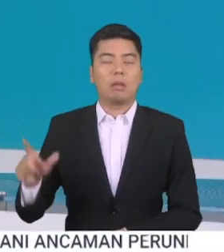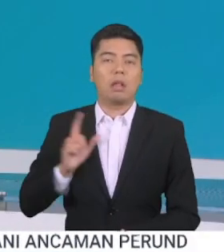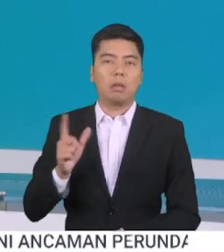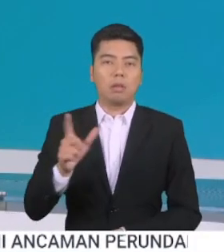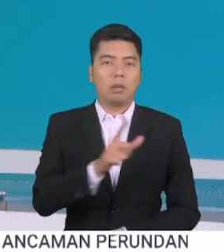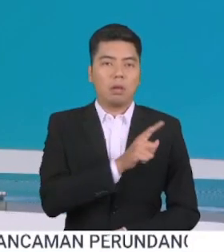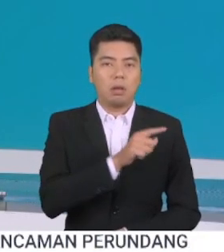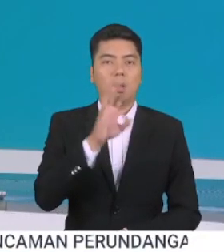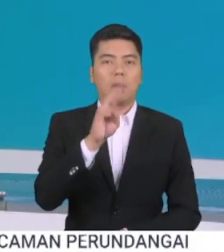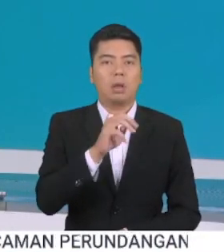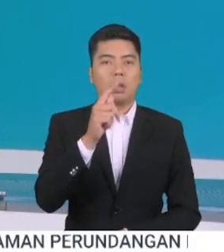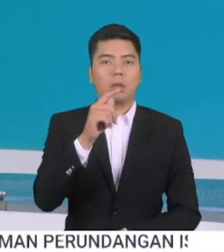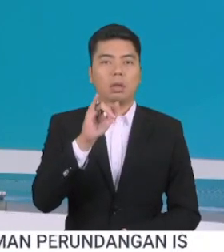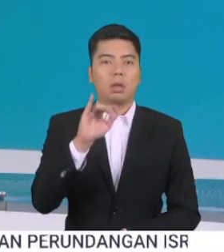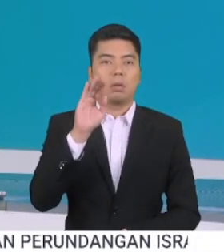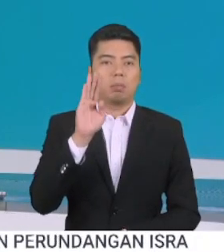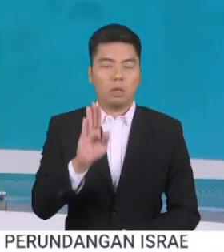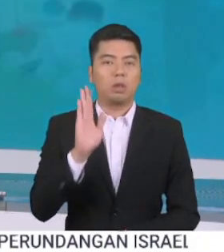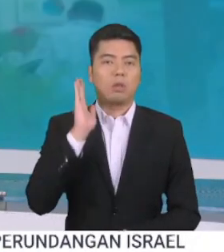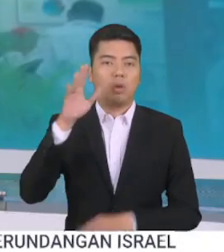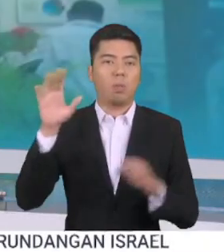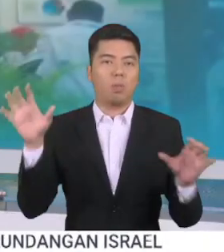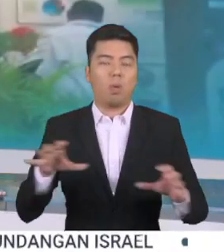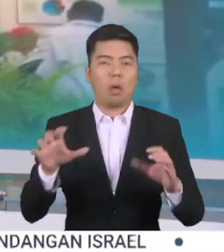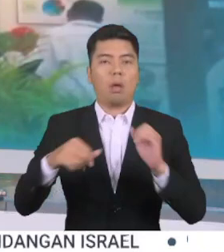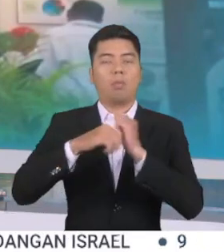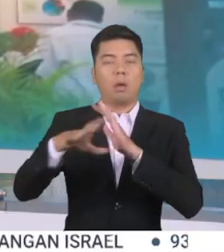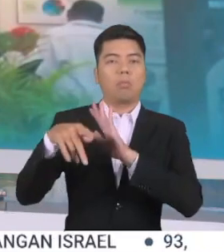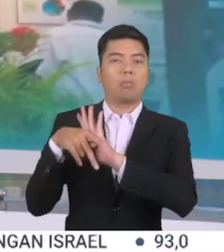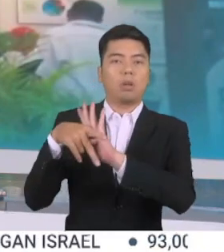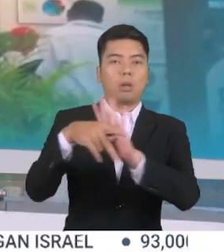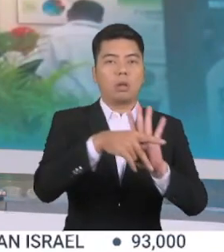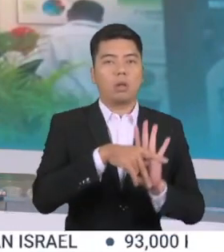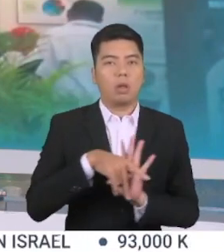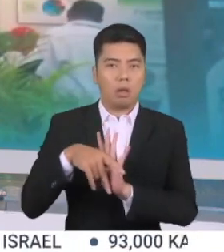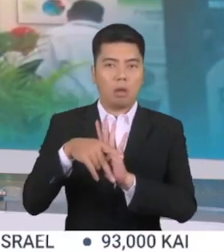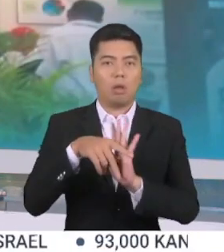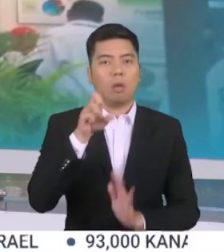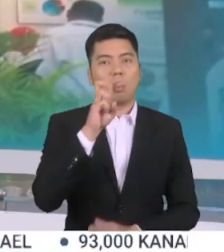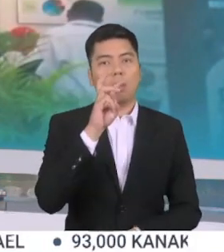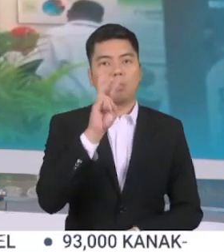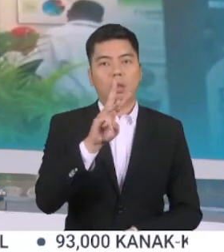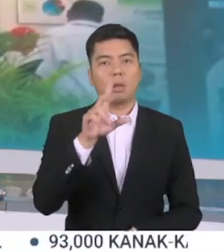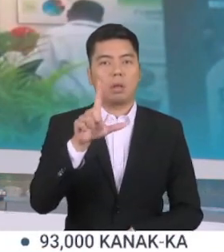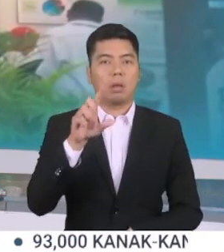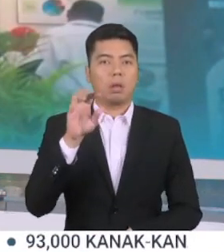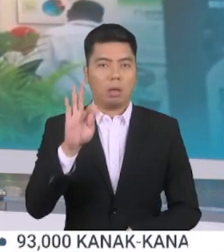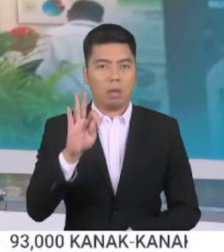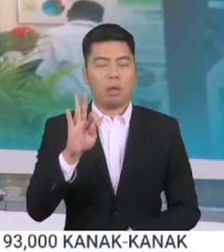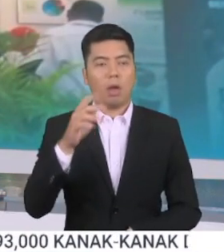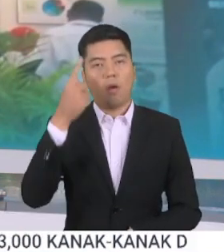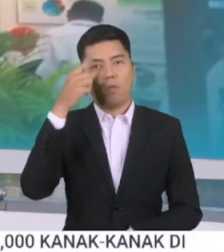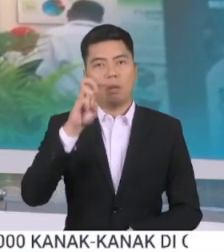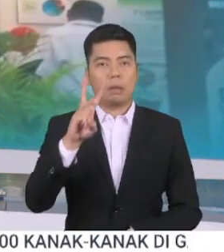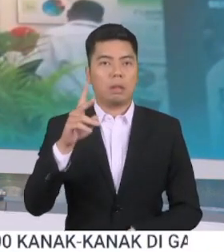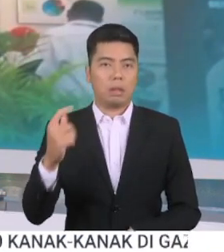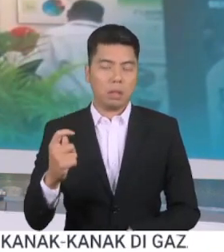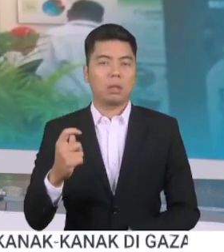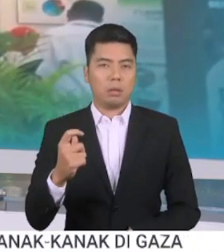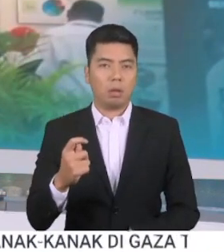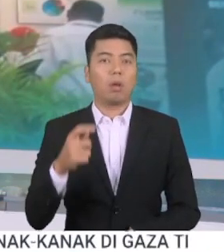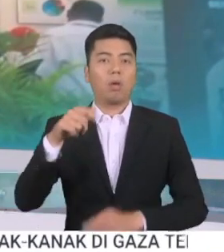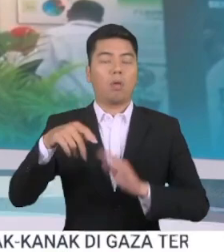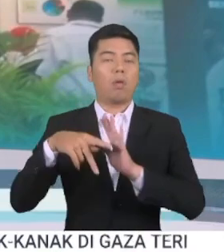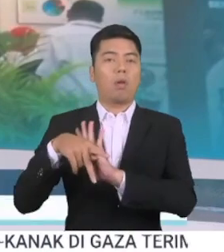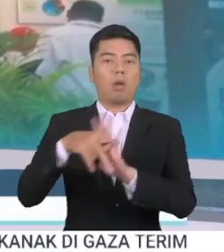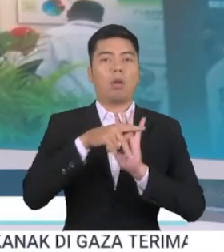Lembaga Perindustrian Kayu Malaysia MTIB akan menganjurkan pameran perabot Wood and Lifestyle Fair WLF Wilayah Tengah. Pameran